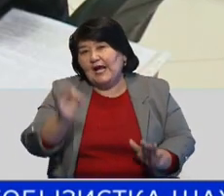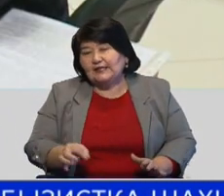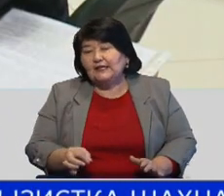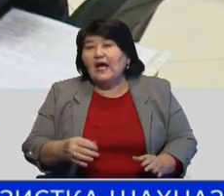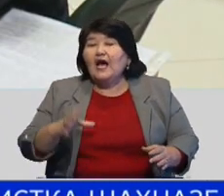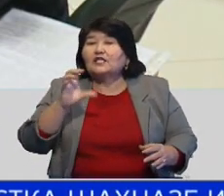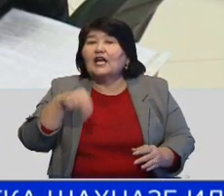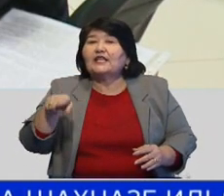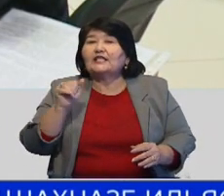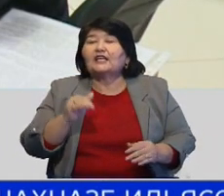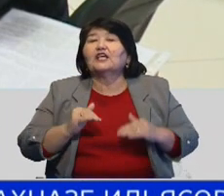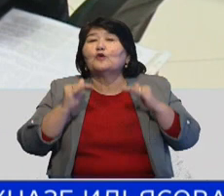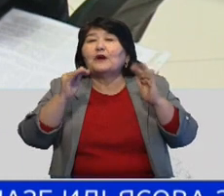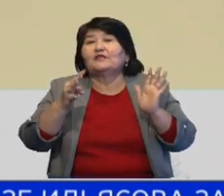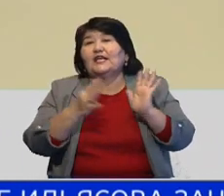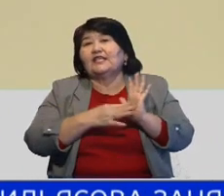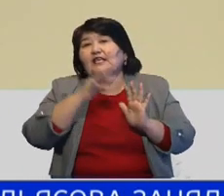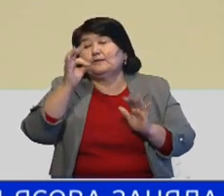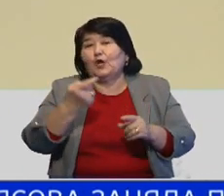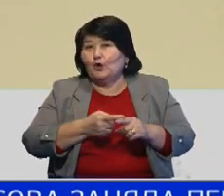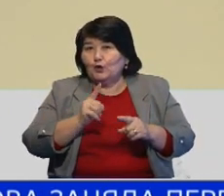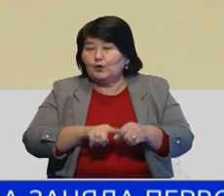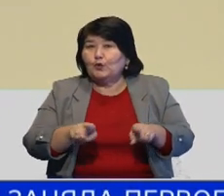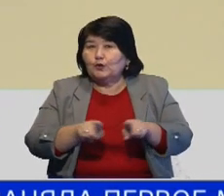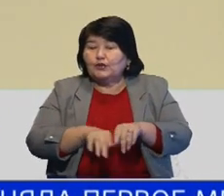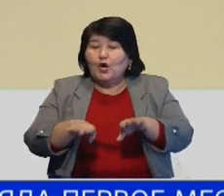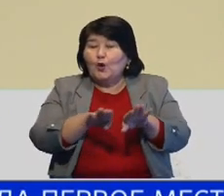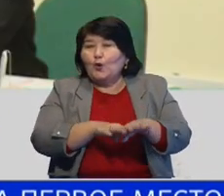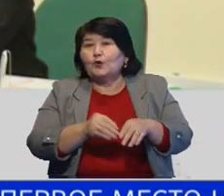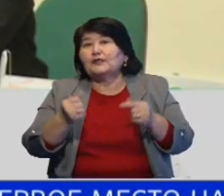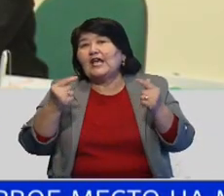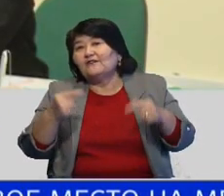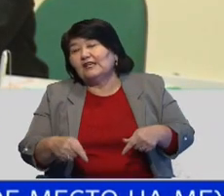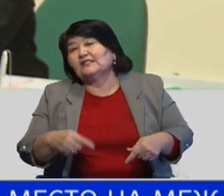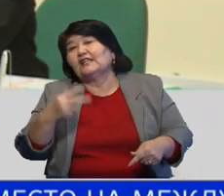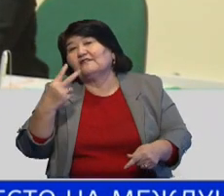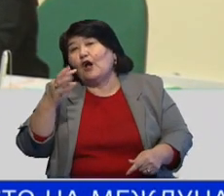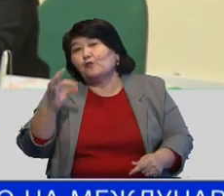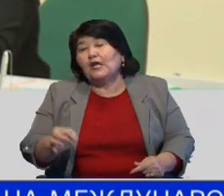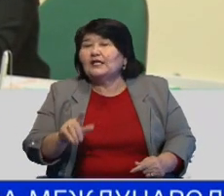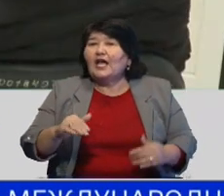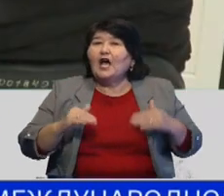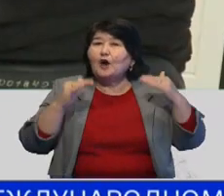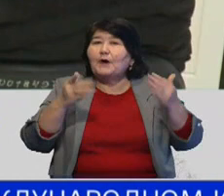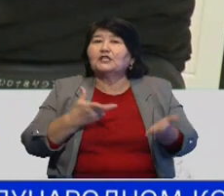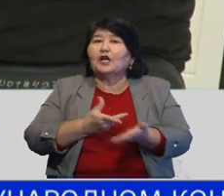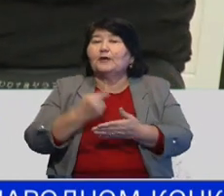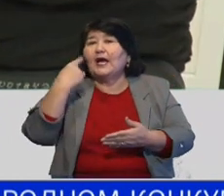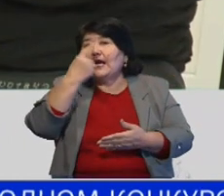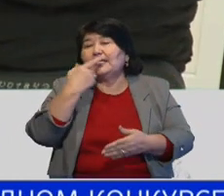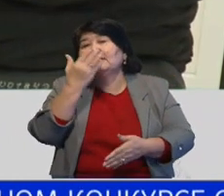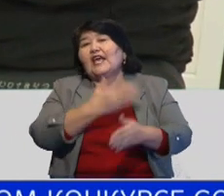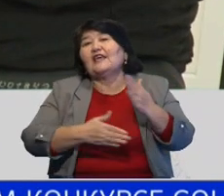солидарная пенсия повышена на 9% то есть с опережением уровня инфляции на 2% также повышены пособие для лиц с